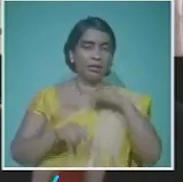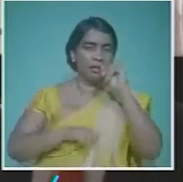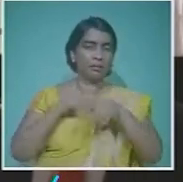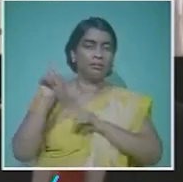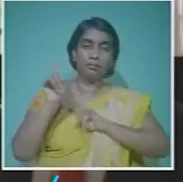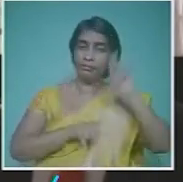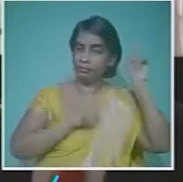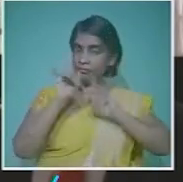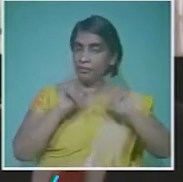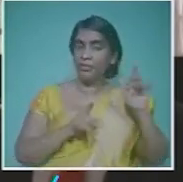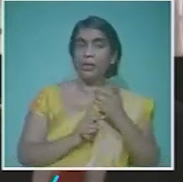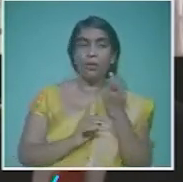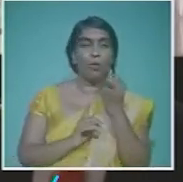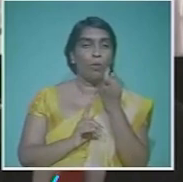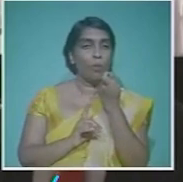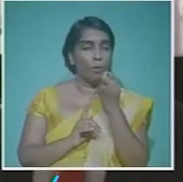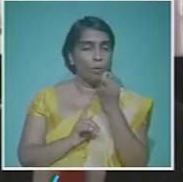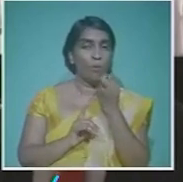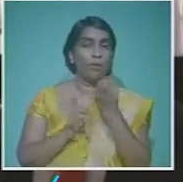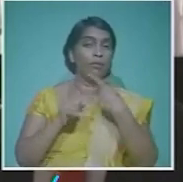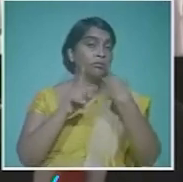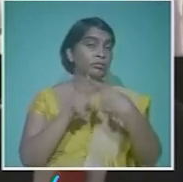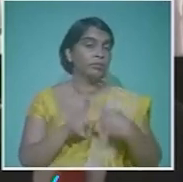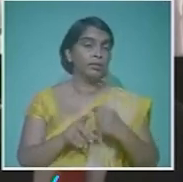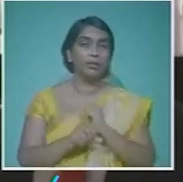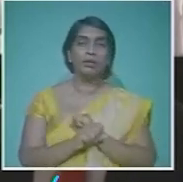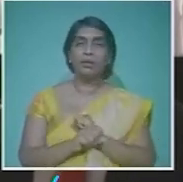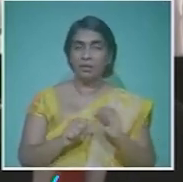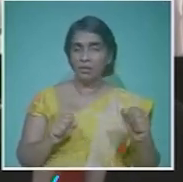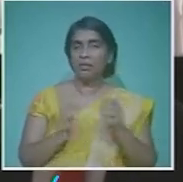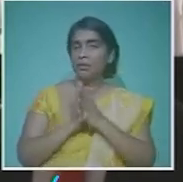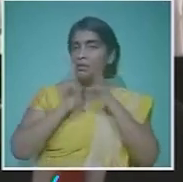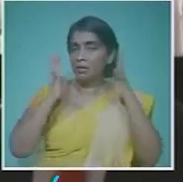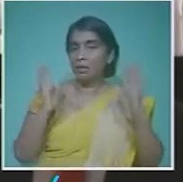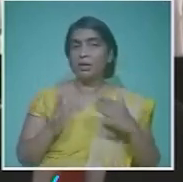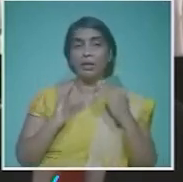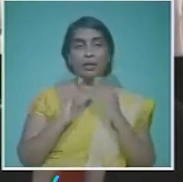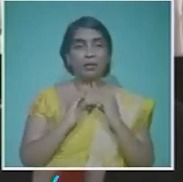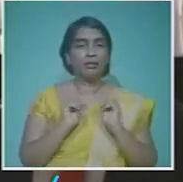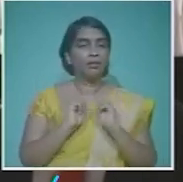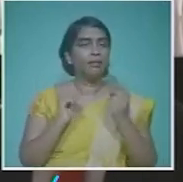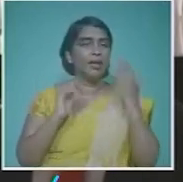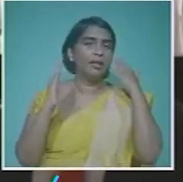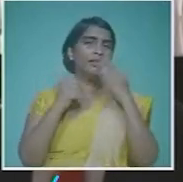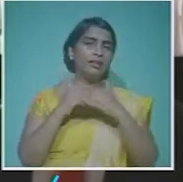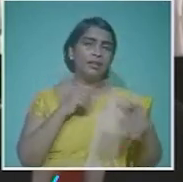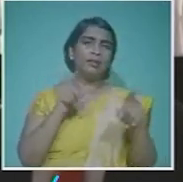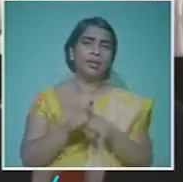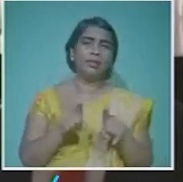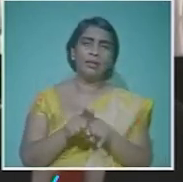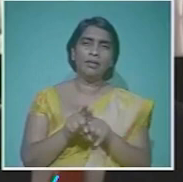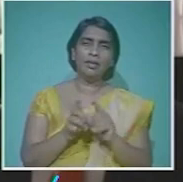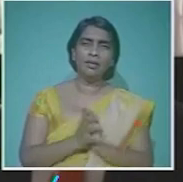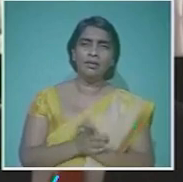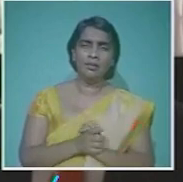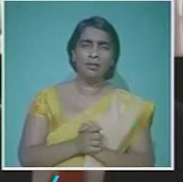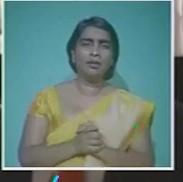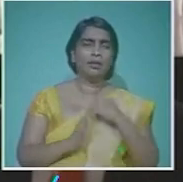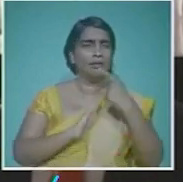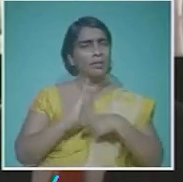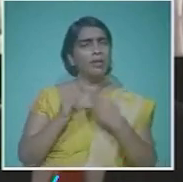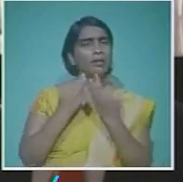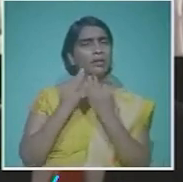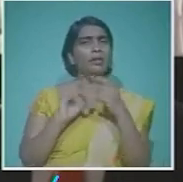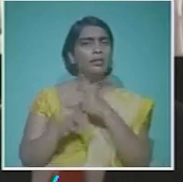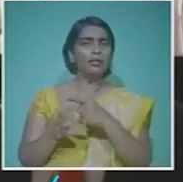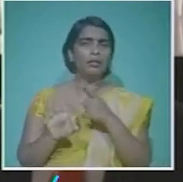ගියා. රුපියල් වලින් තවම ගණනය කළ නැති තරමේ දෙවන්ත දේපල හානියක් සිද්ධ වුණා නිදහස් ශ්‍රී ලංකාවට එතකොට